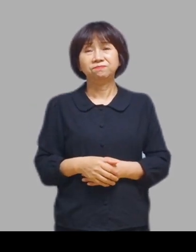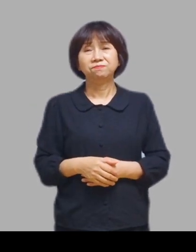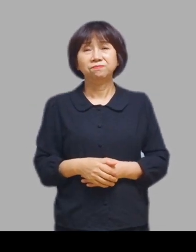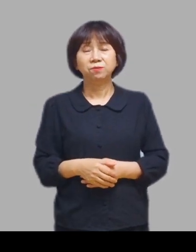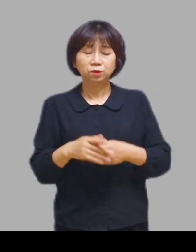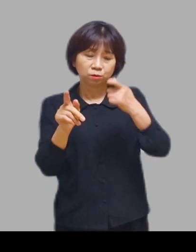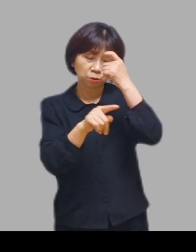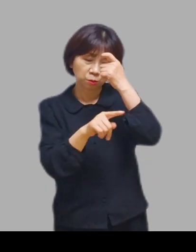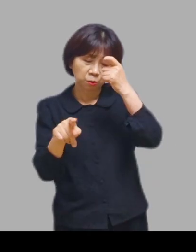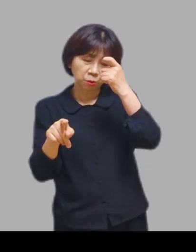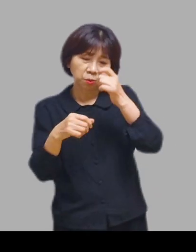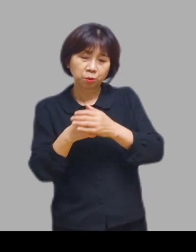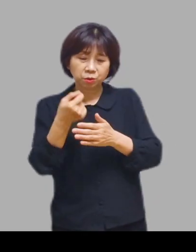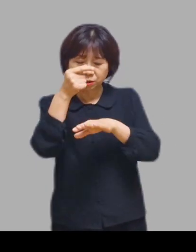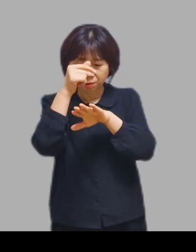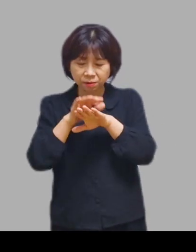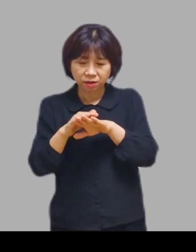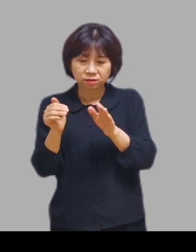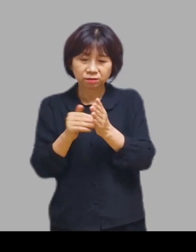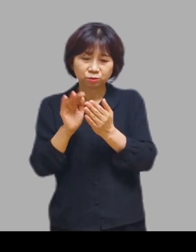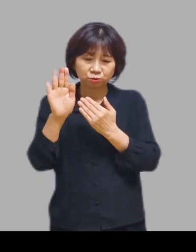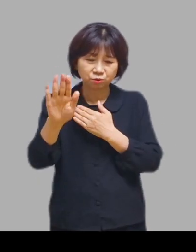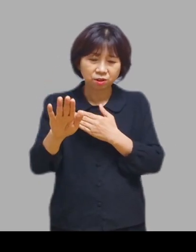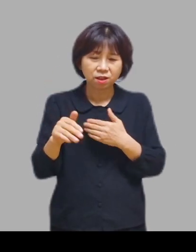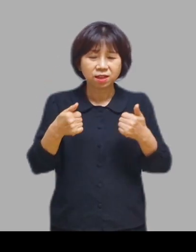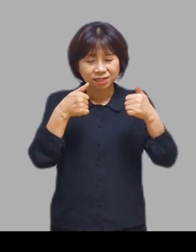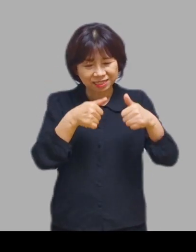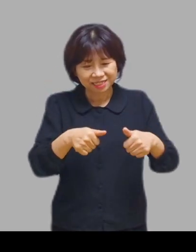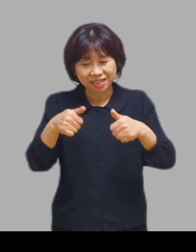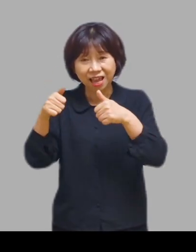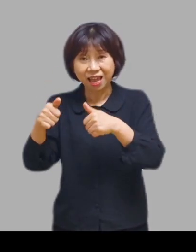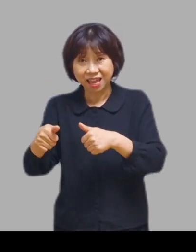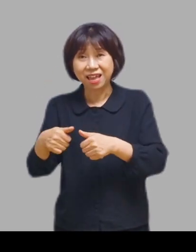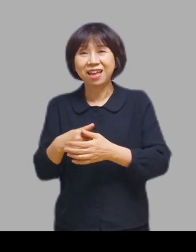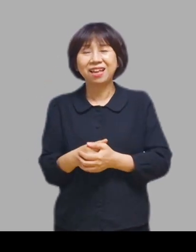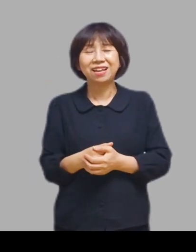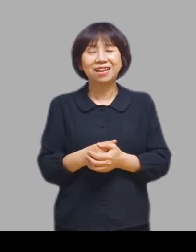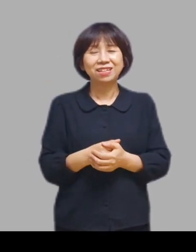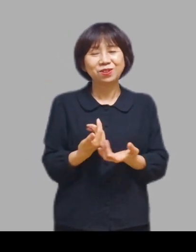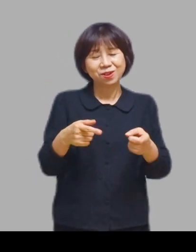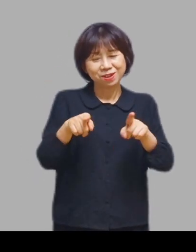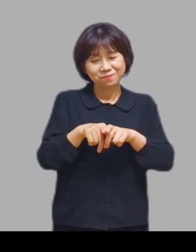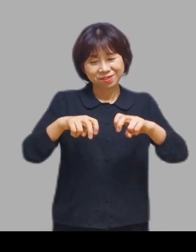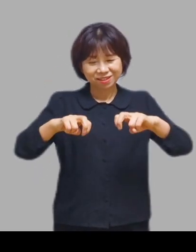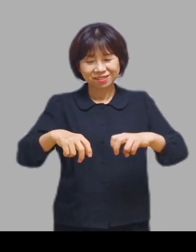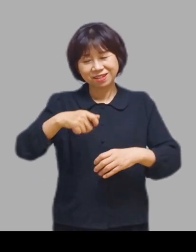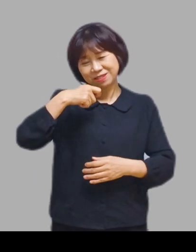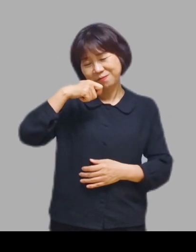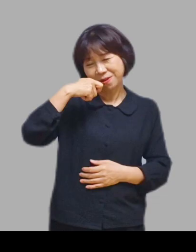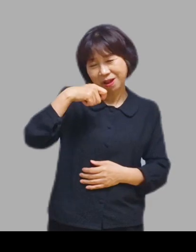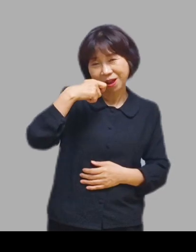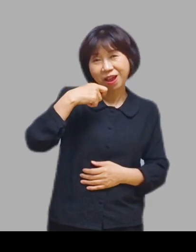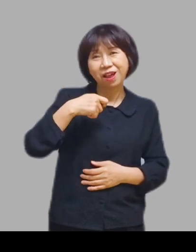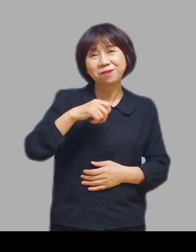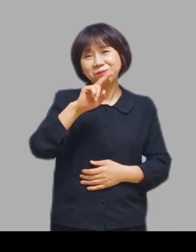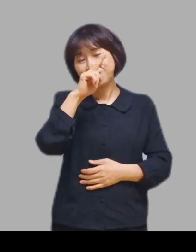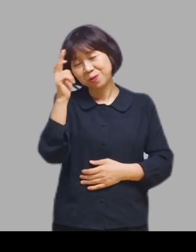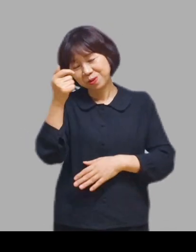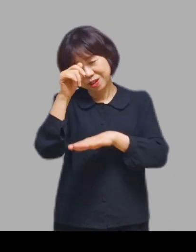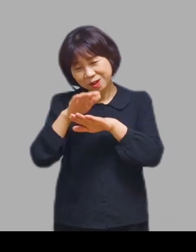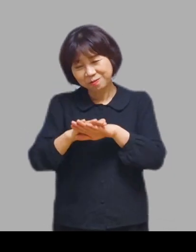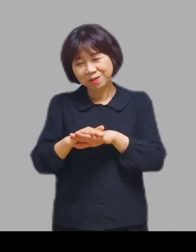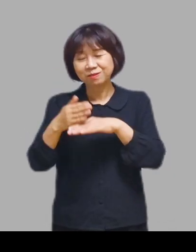성도님 한 분이 예배가 끝나면 인사를 밝게 하시고 식사도 함께 하시고 오후 예배도